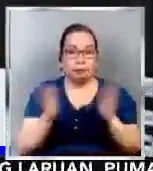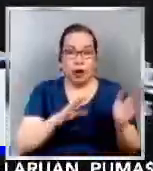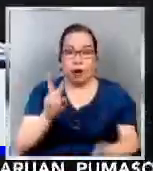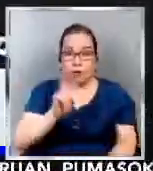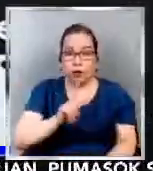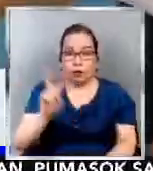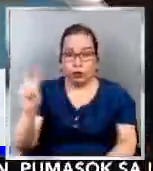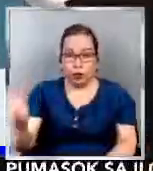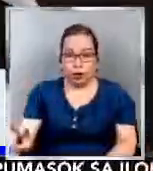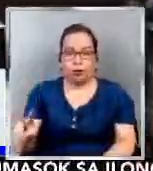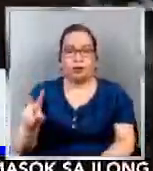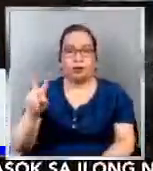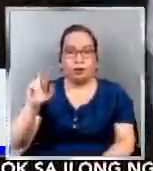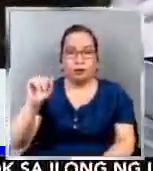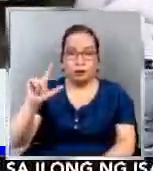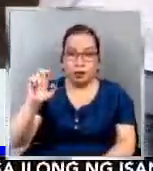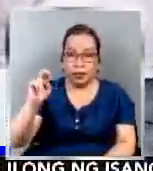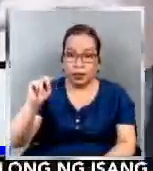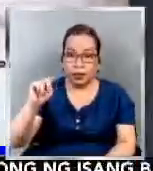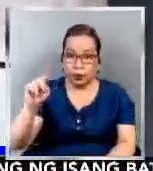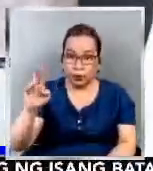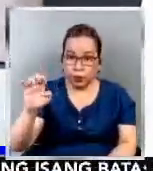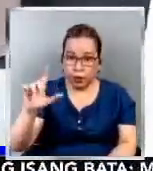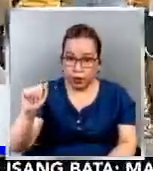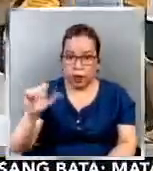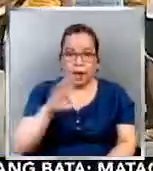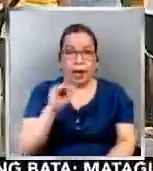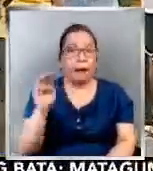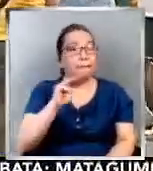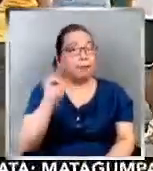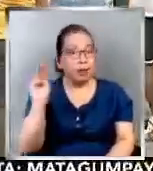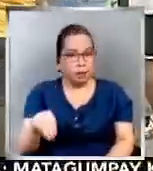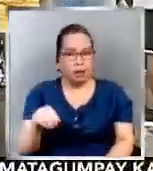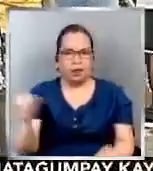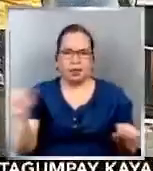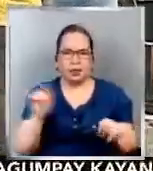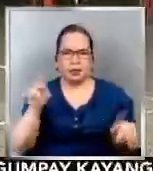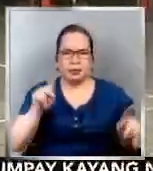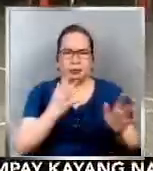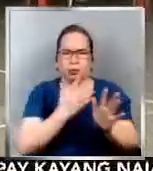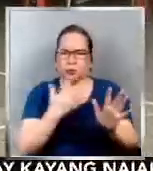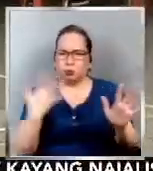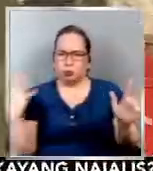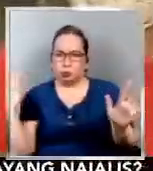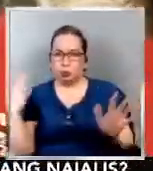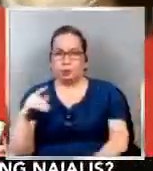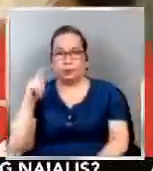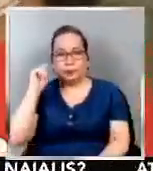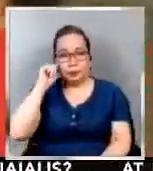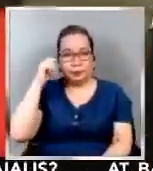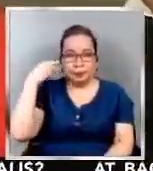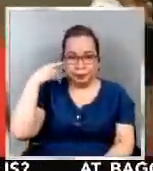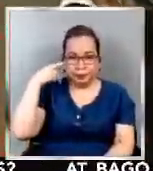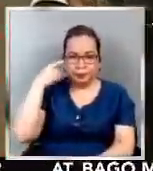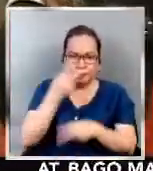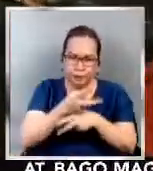at sa Maynila na pinilahan ng mga tao. Tina Panganiban Perez, Nakatutok, 24 Oras.